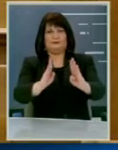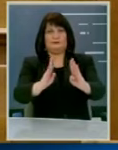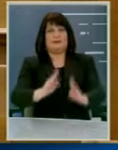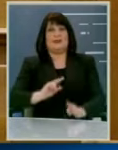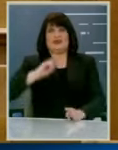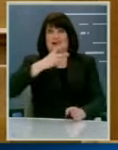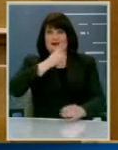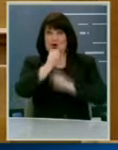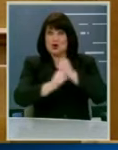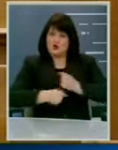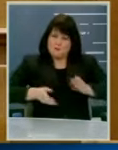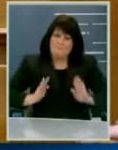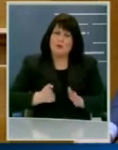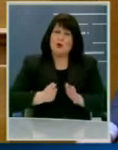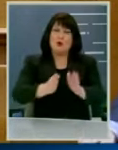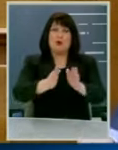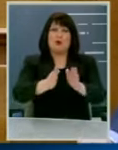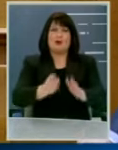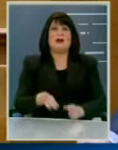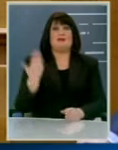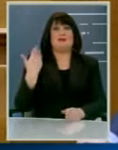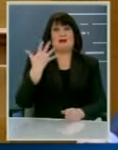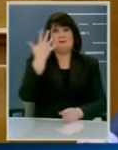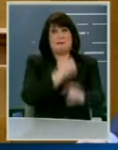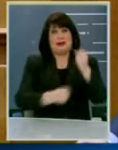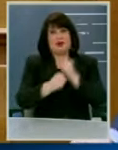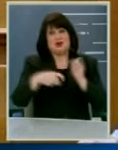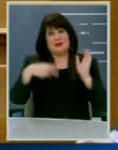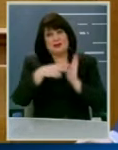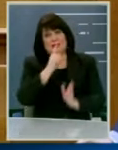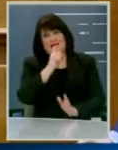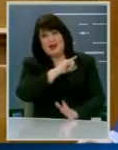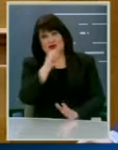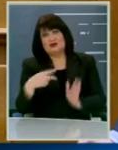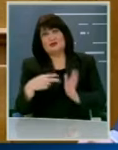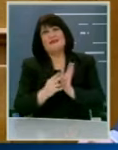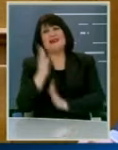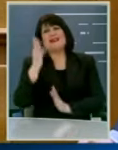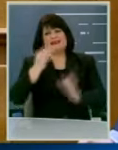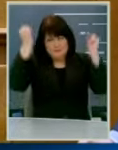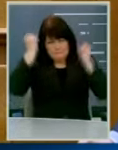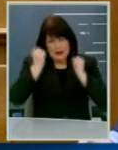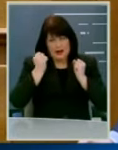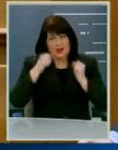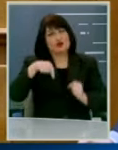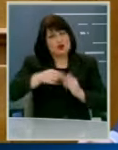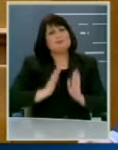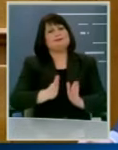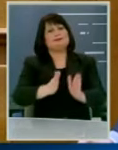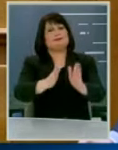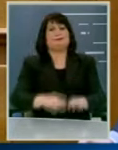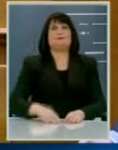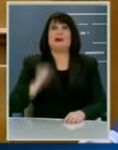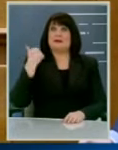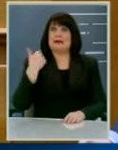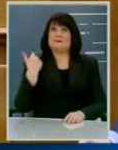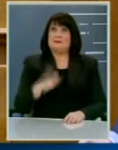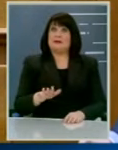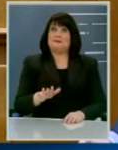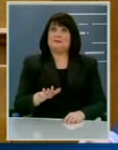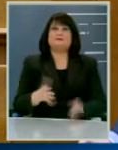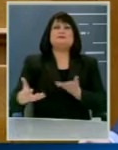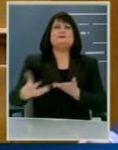συνεχόμενη χρονιά μετά από την καταστροφική πενταετία 2010-2014. Χθες μόλις ανακοινώθηκαν τα στοιχεία